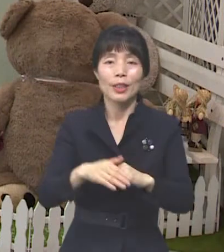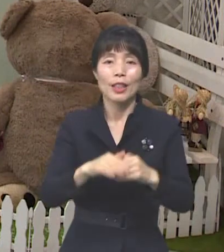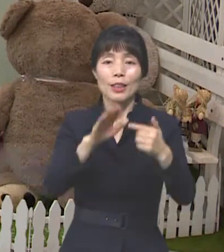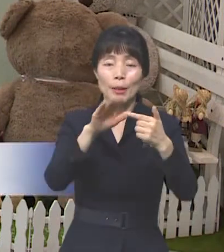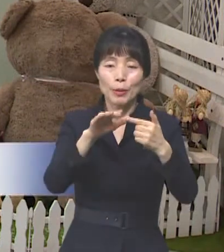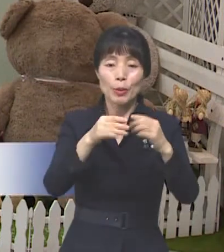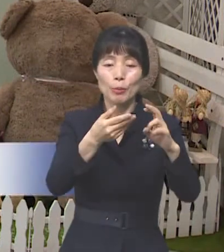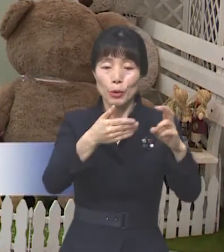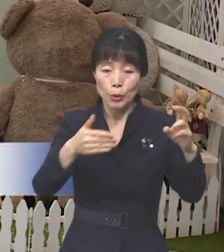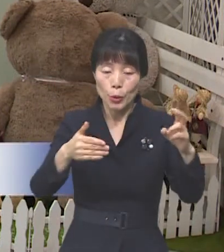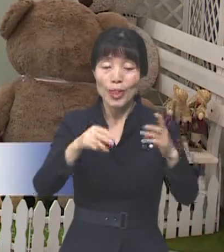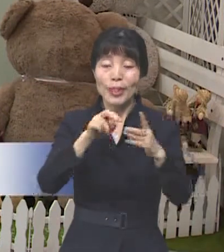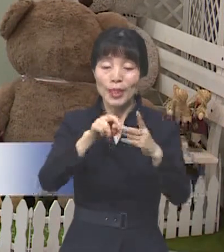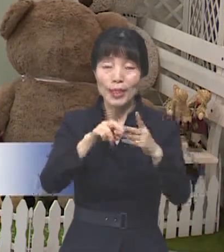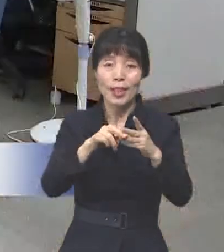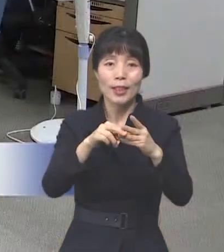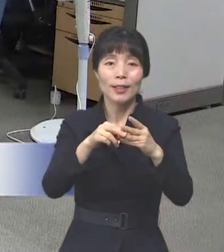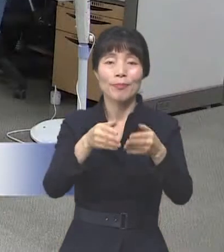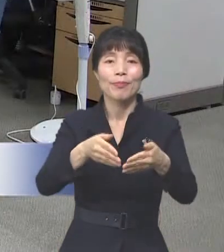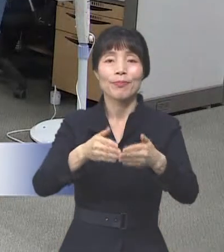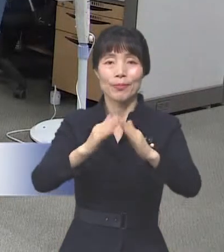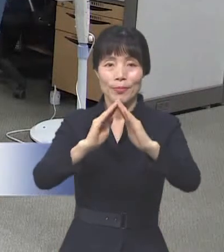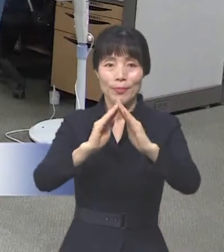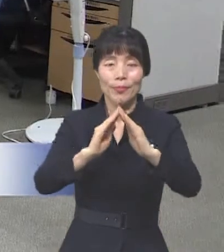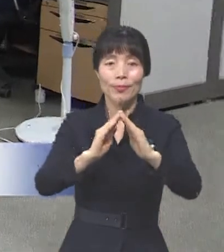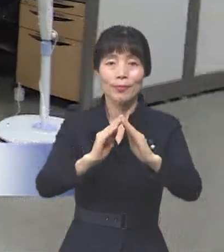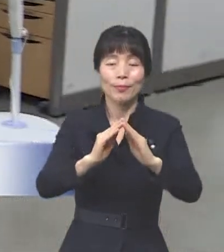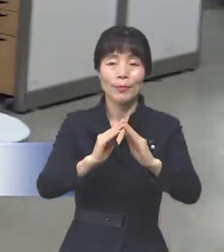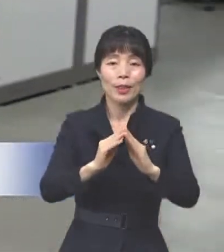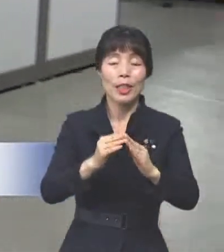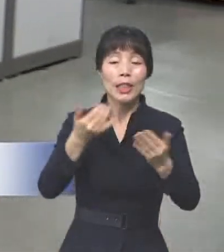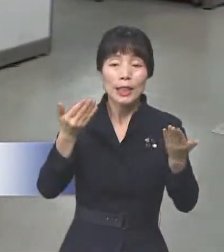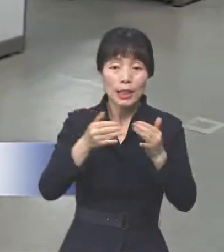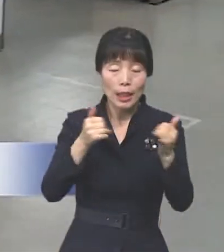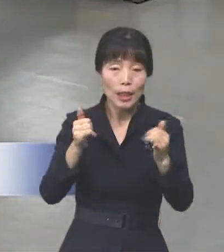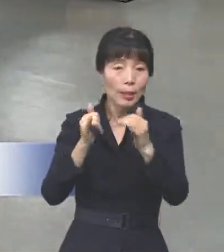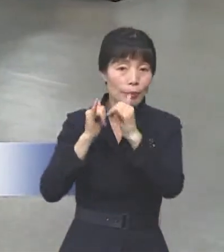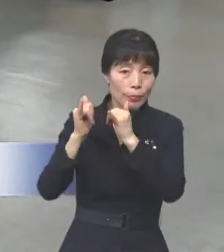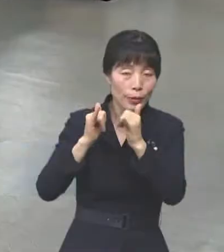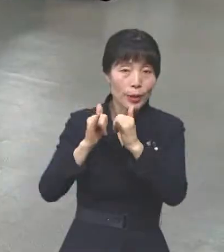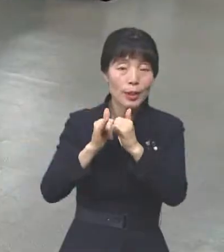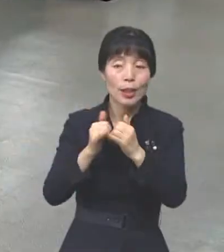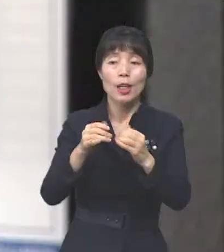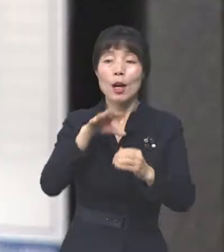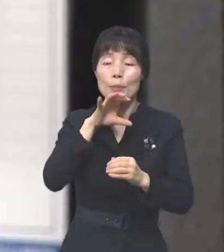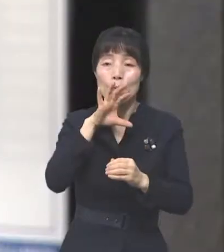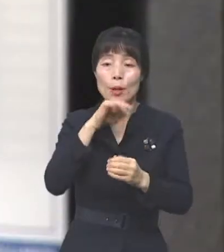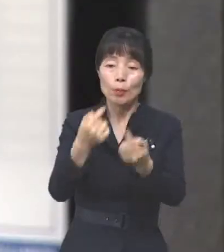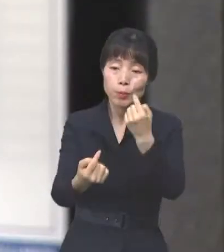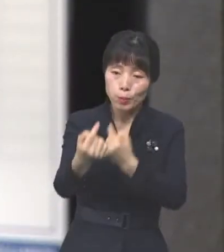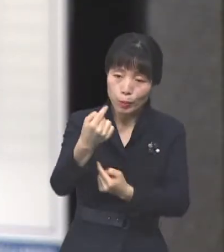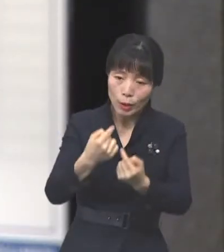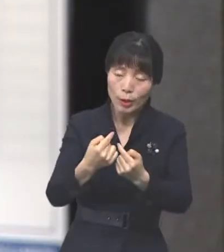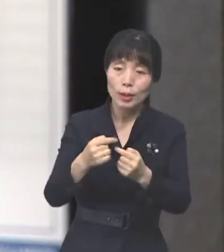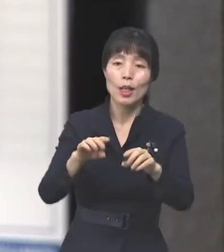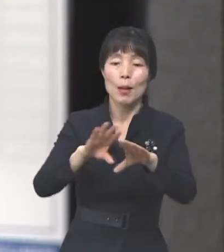미추홀 콜센터도 신설합니다. 교환원과 당직자가 민원을 응대해 주민 불편이 컸던 문제를 바로잡겠다는